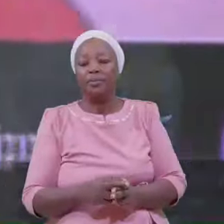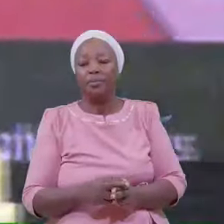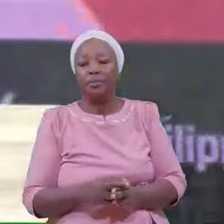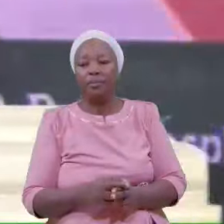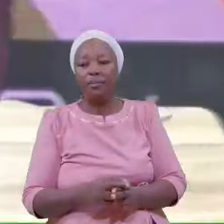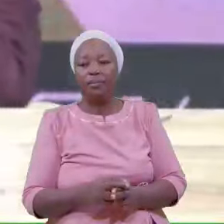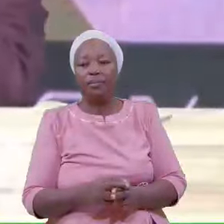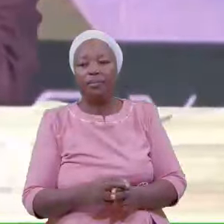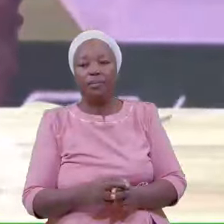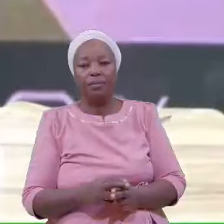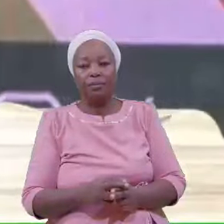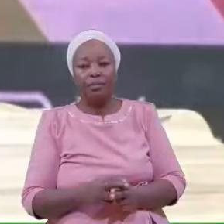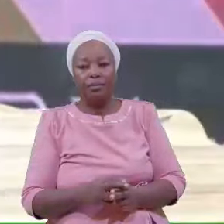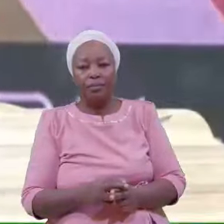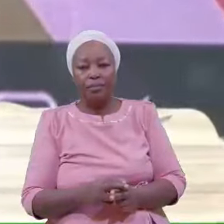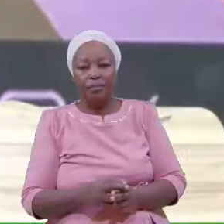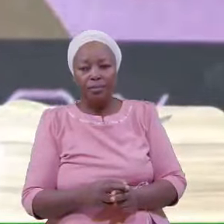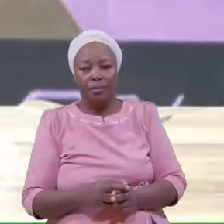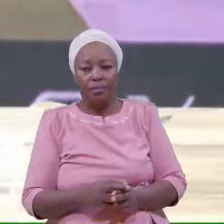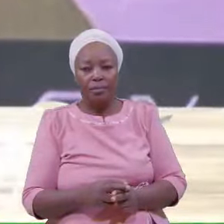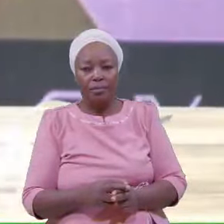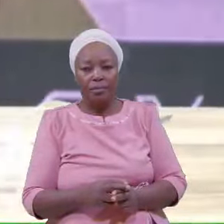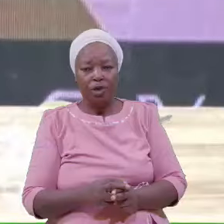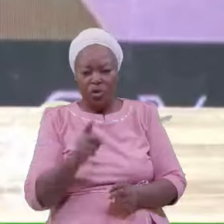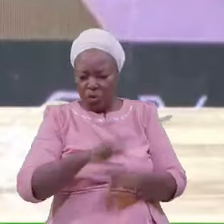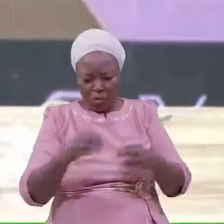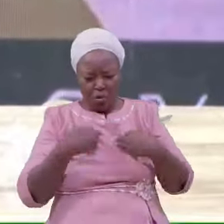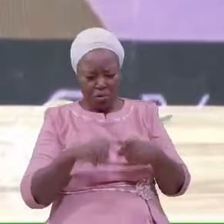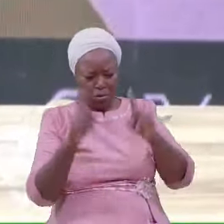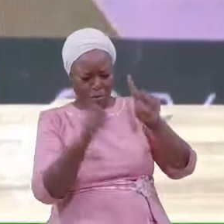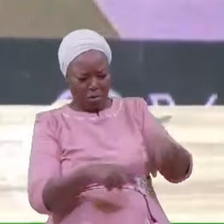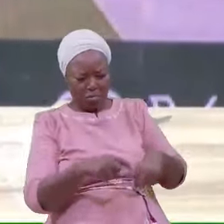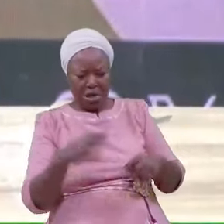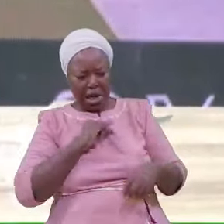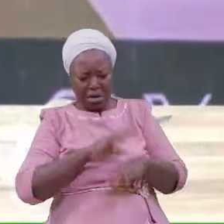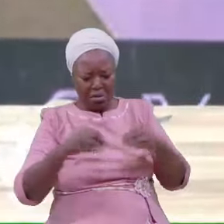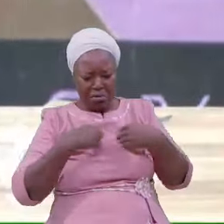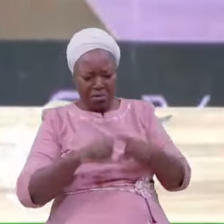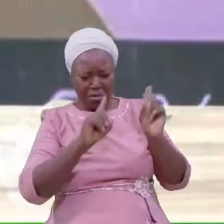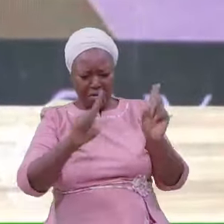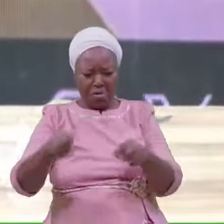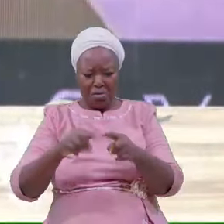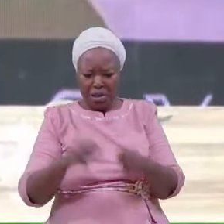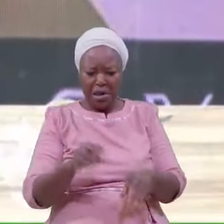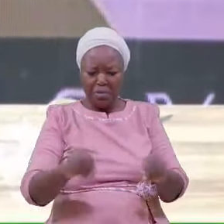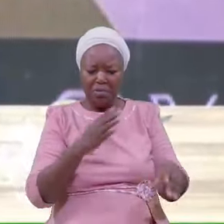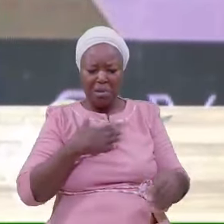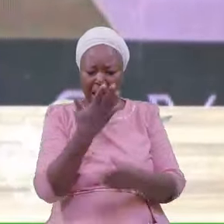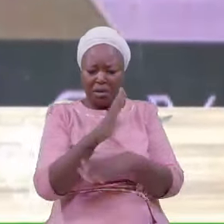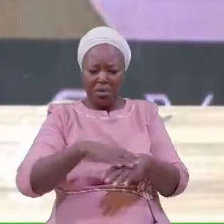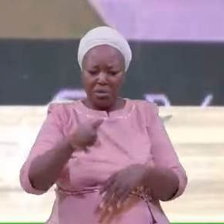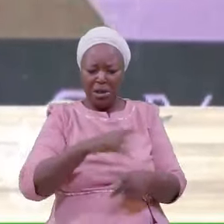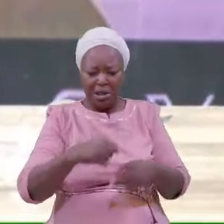na magpapagaling sa'yo. You didn't have to come and lay hands on this and it falls down. Hindi kinakailangan